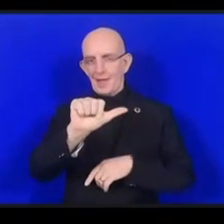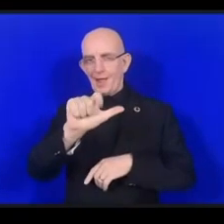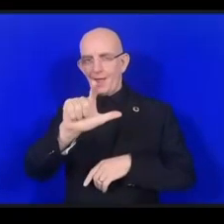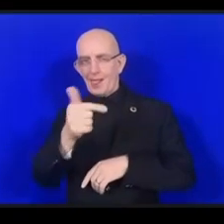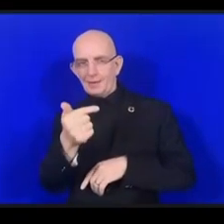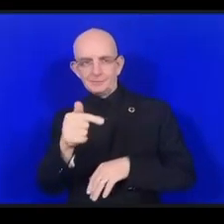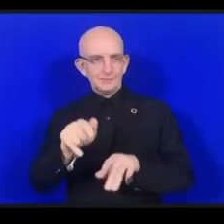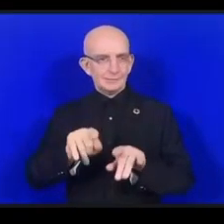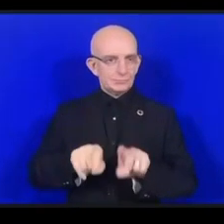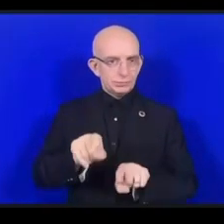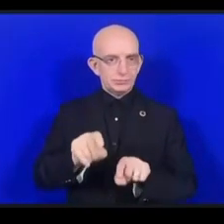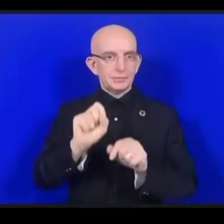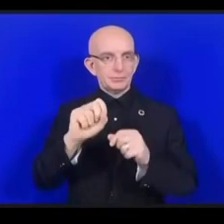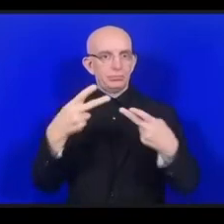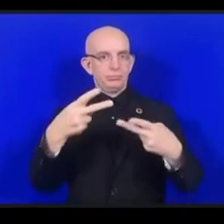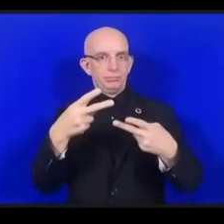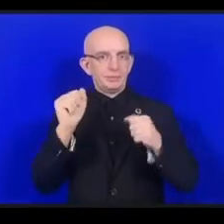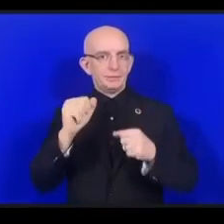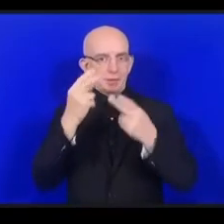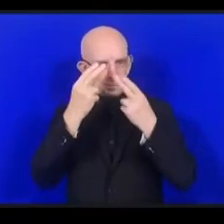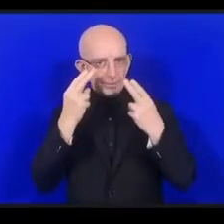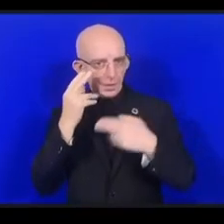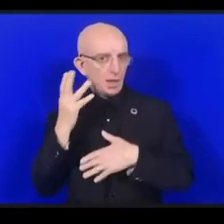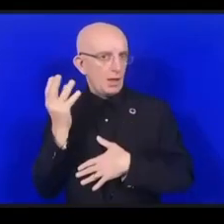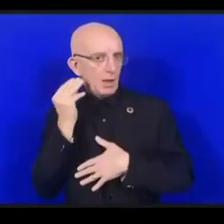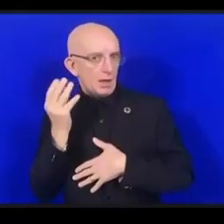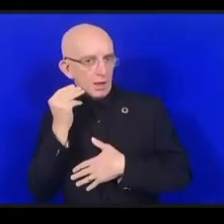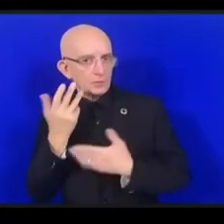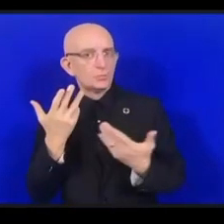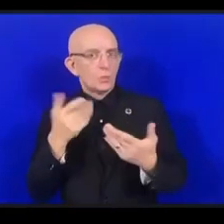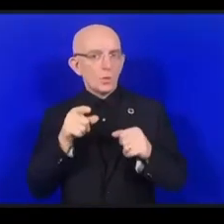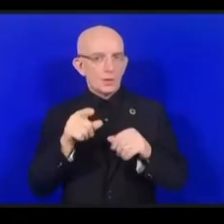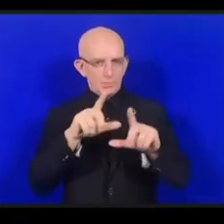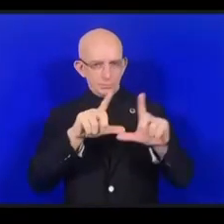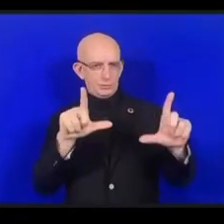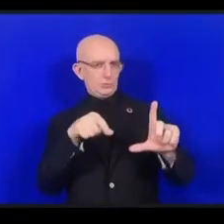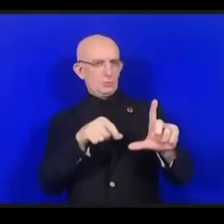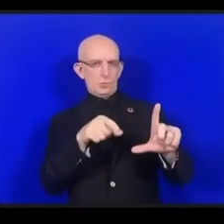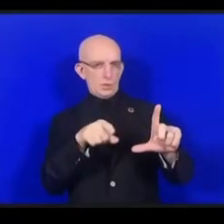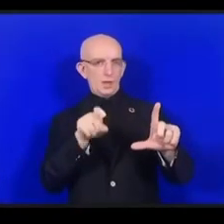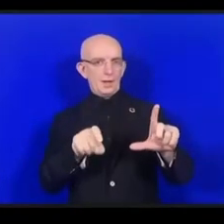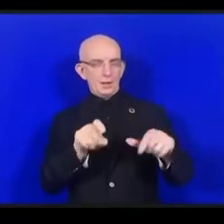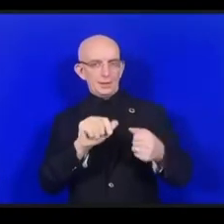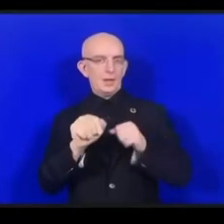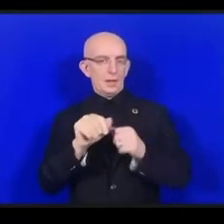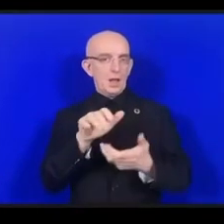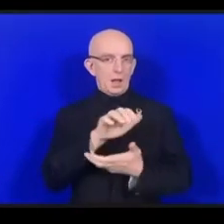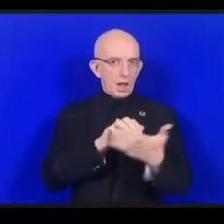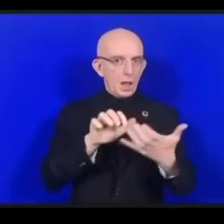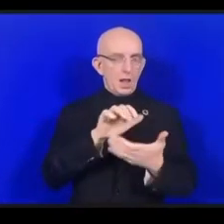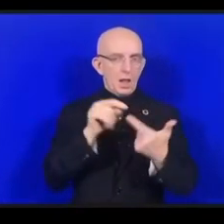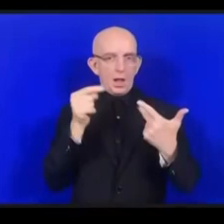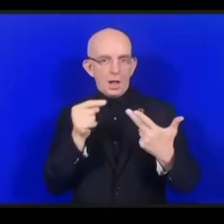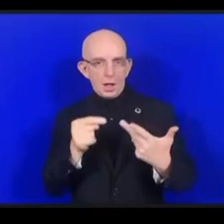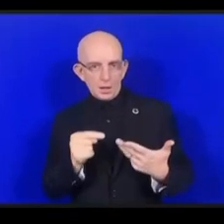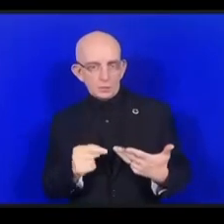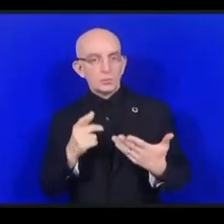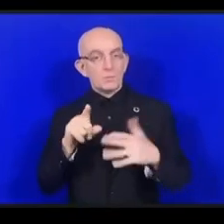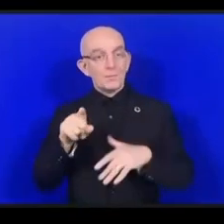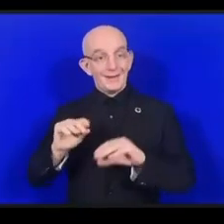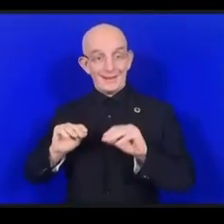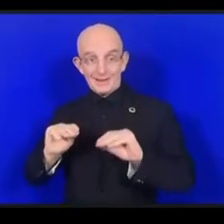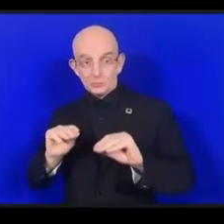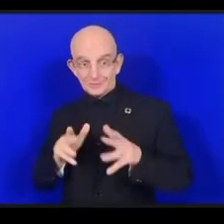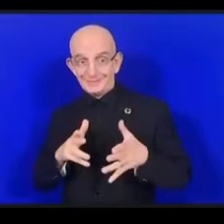可及性其实呢，就是要看你如何能够去关照到他们的需求。你比如